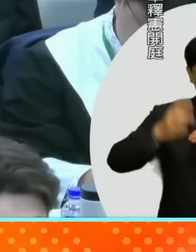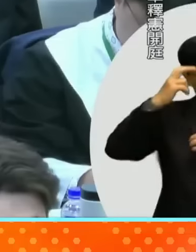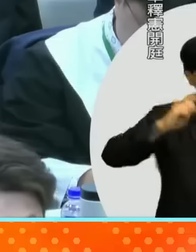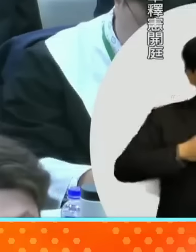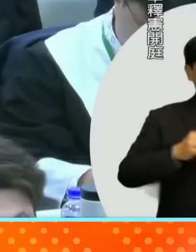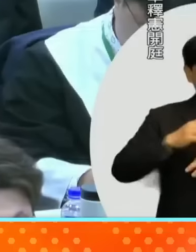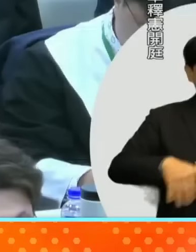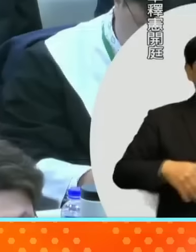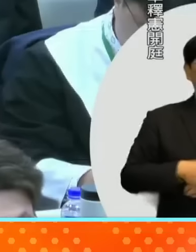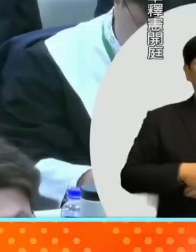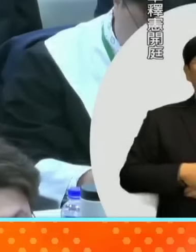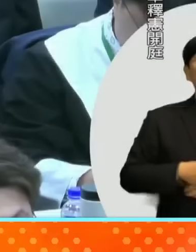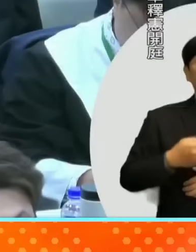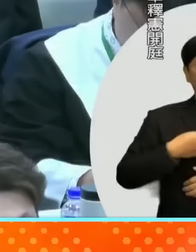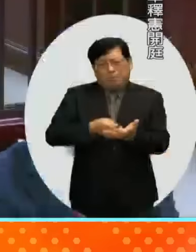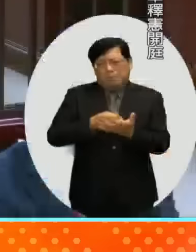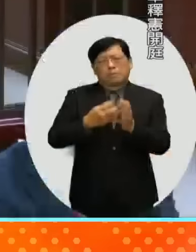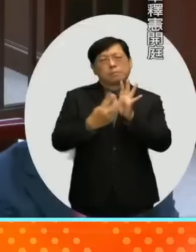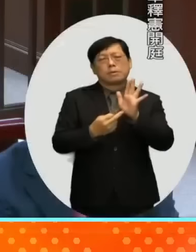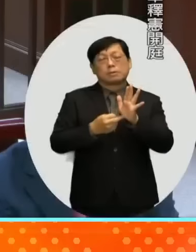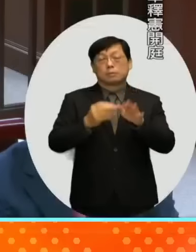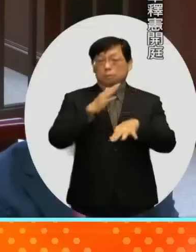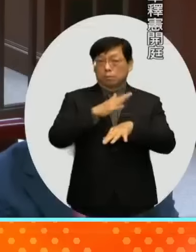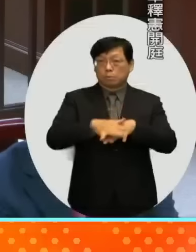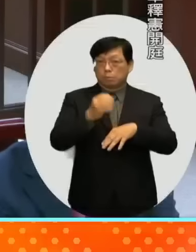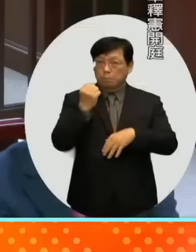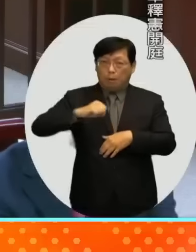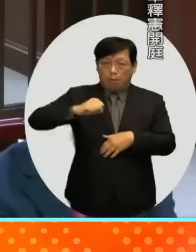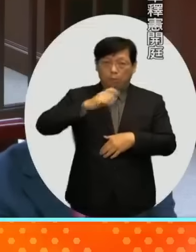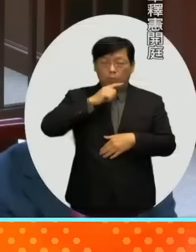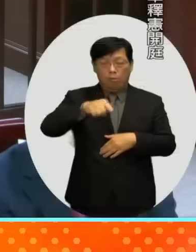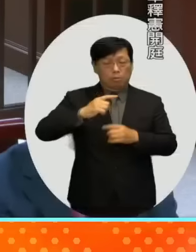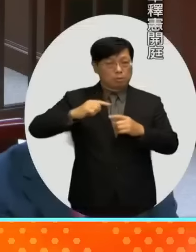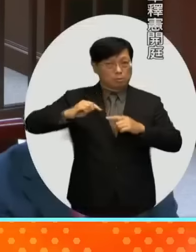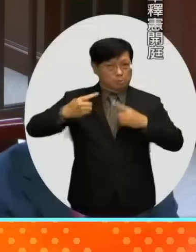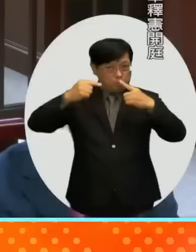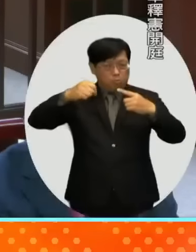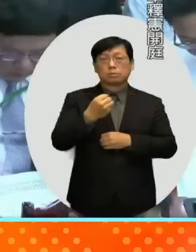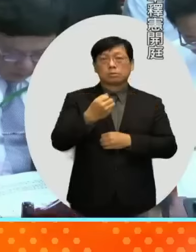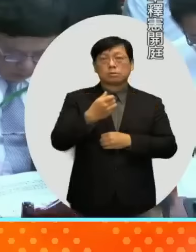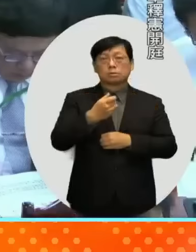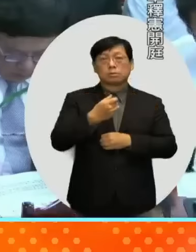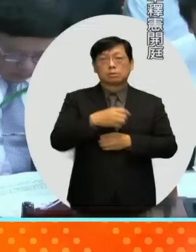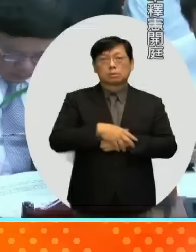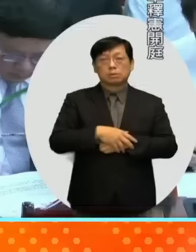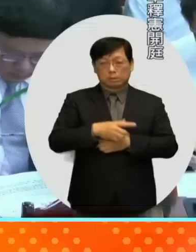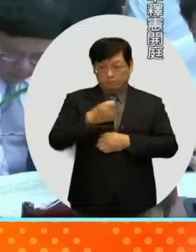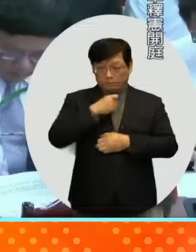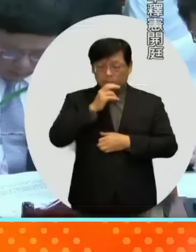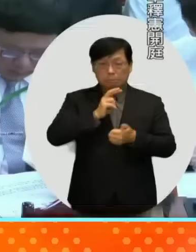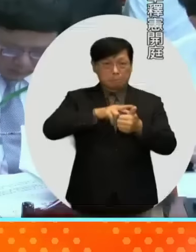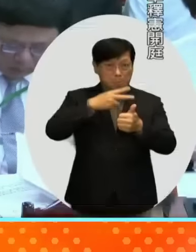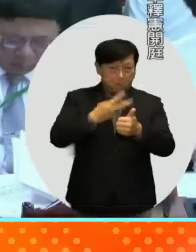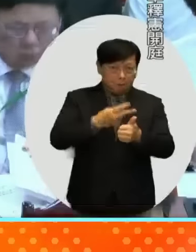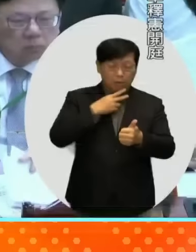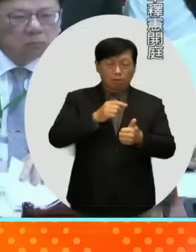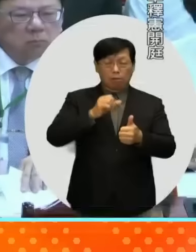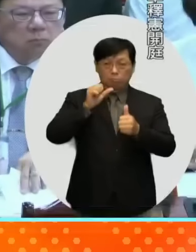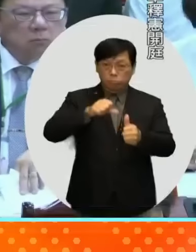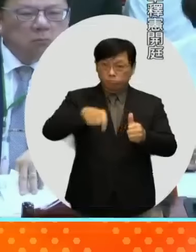请问一下，在野党打算怎么办？所以我觉得接下来只有一种办法，但是在野党会做不做我不知